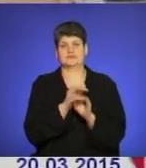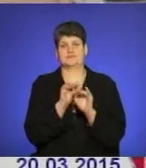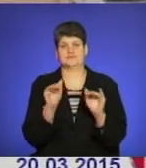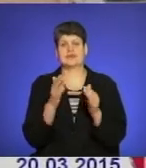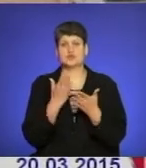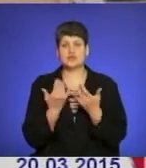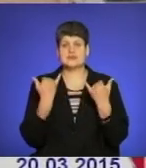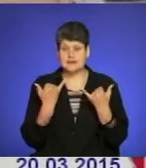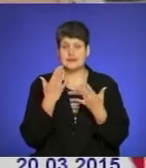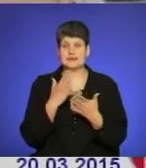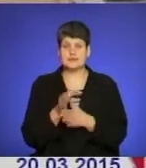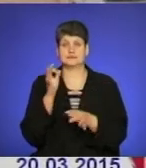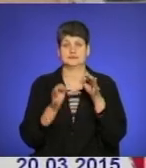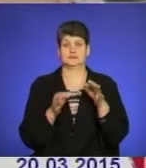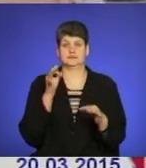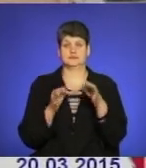тривають судові